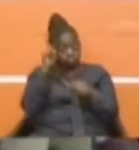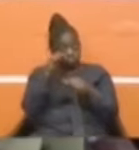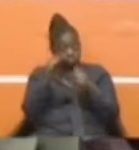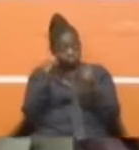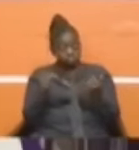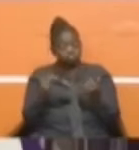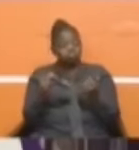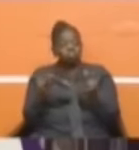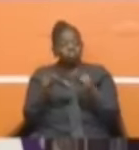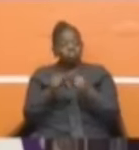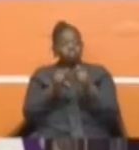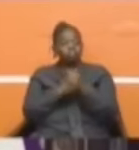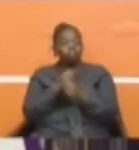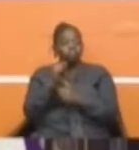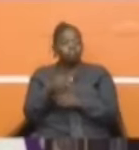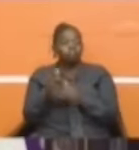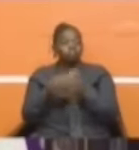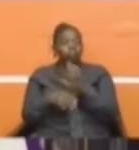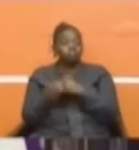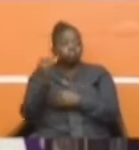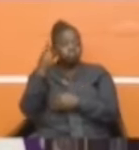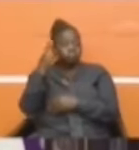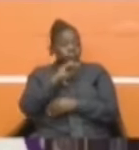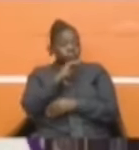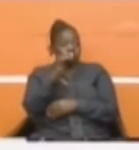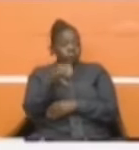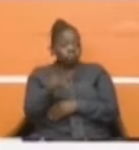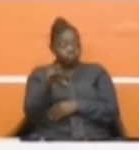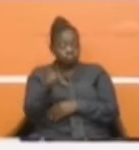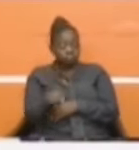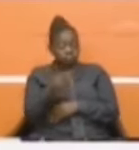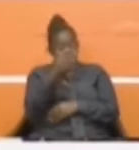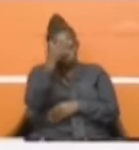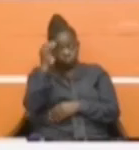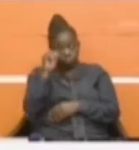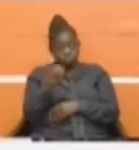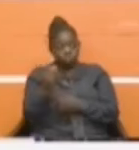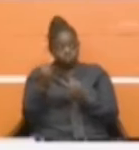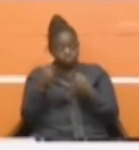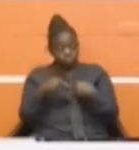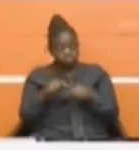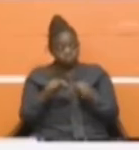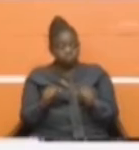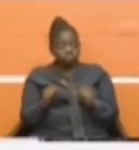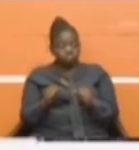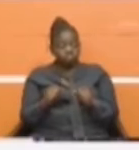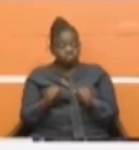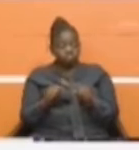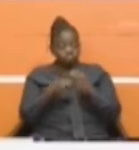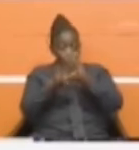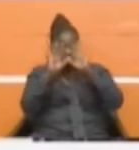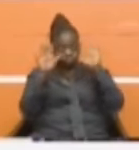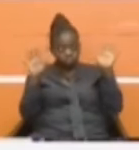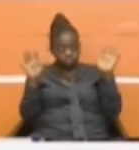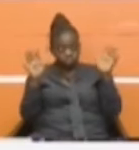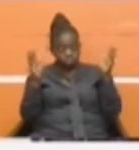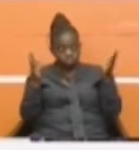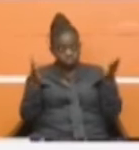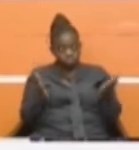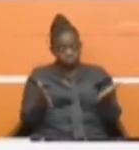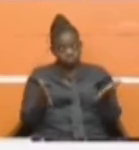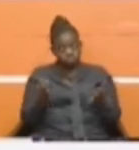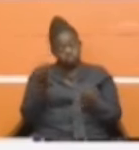ennyo Katonda. Ye yategeera n'amaanyi gaakyo Father Male kino temukyerabiranga mu kikole ki lunye bw'oba